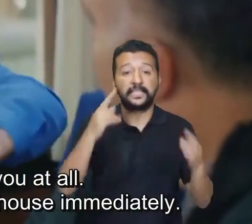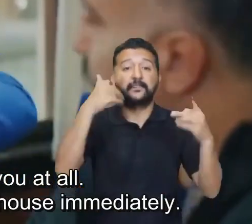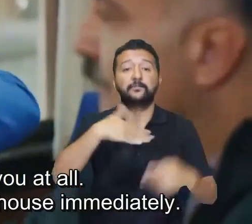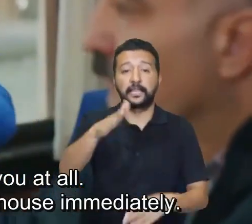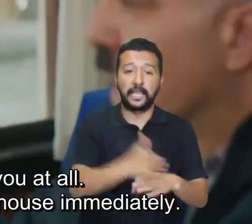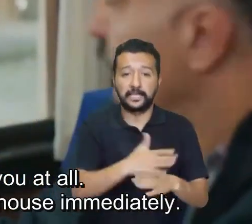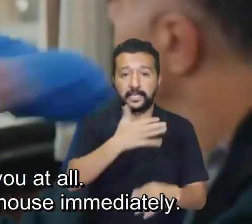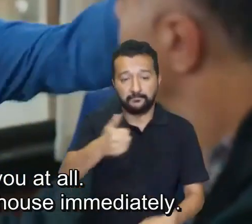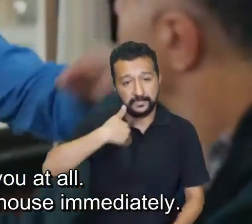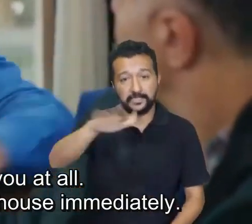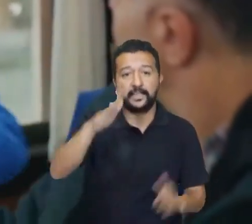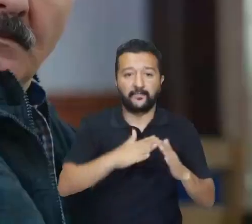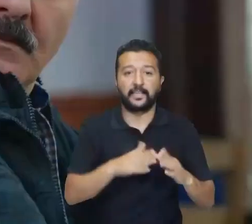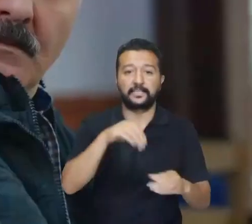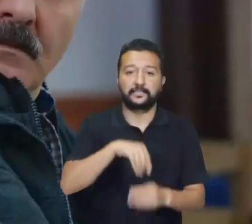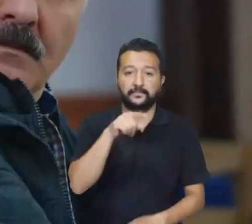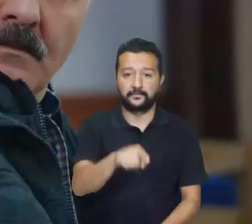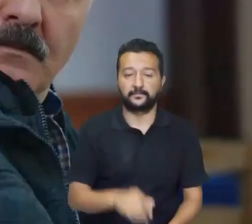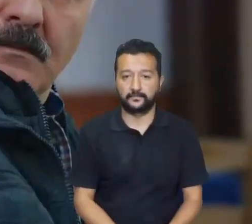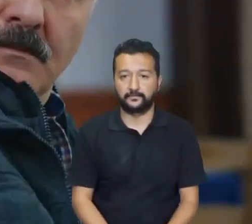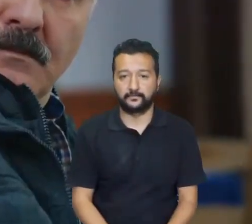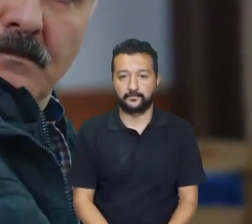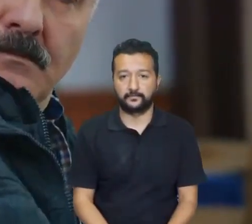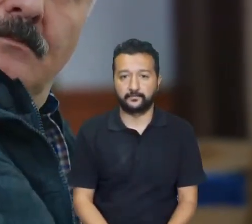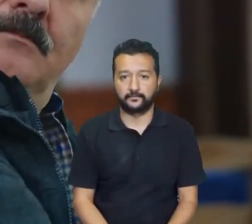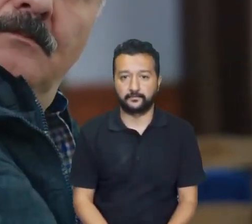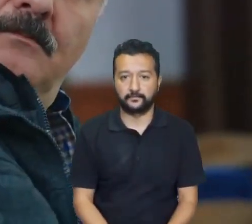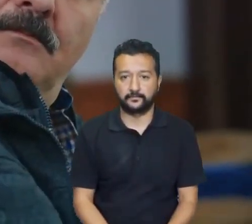tanımıyorum. Pılını pırtını topla derhal git evden.